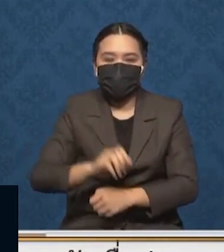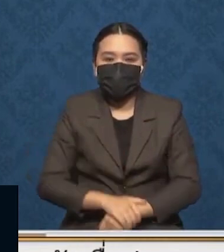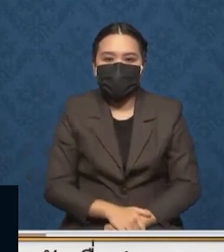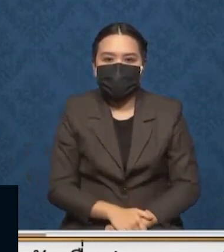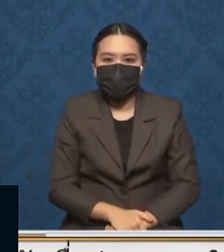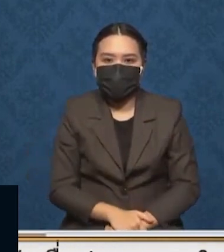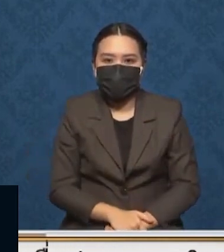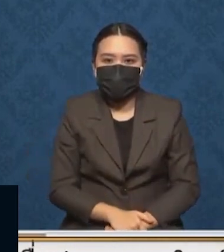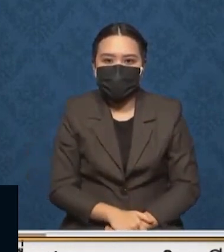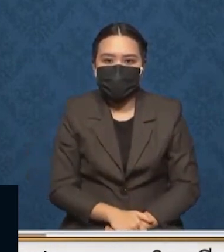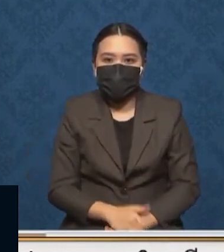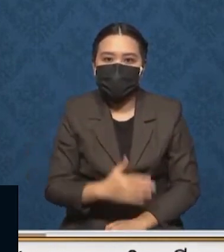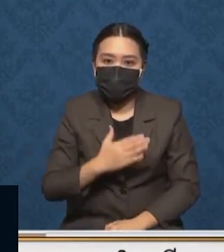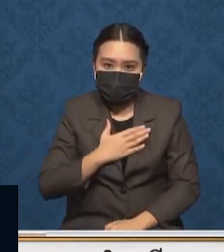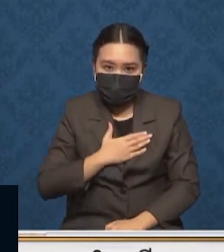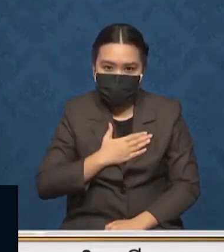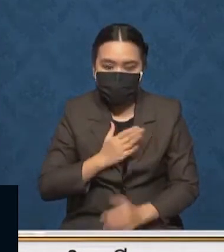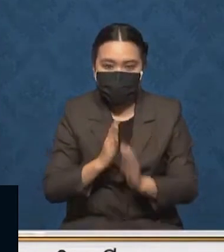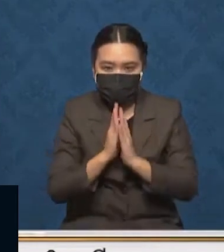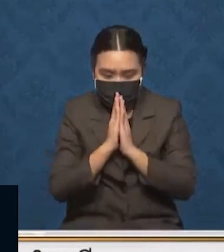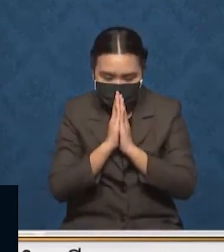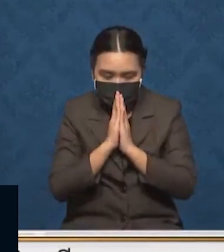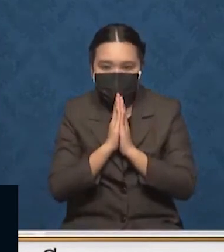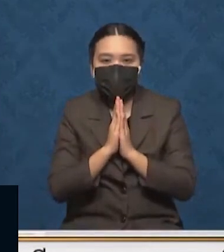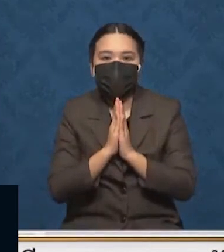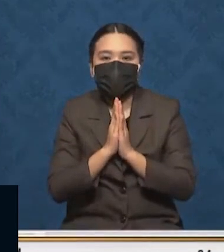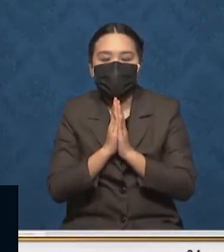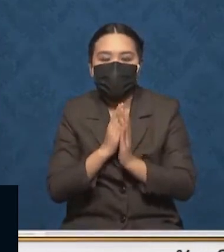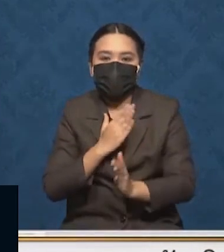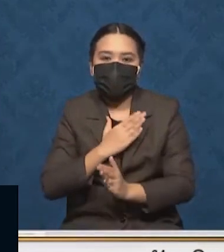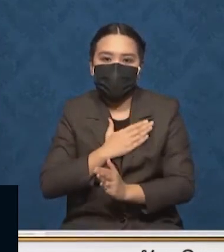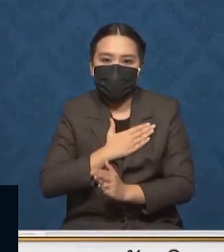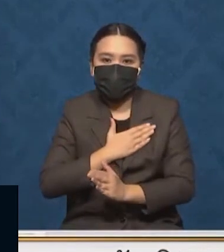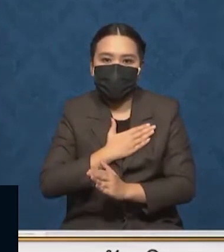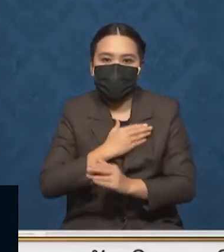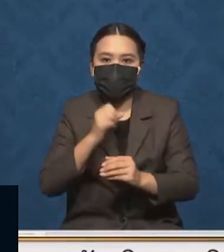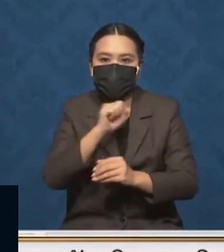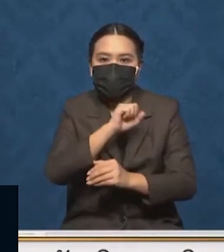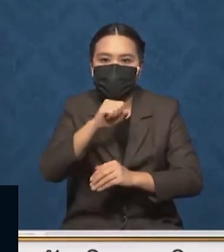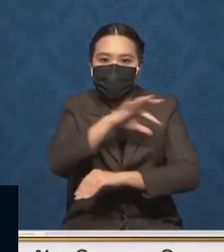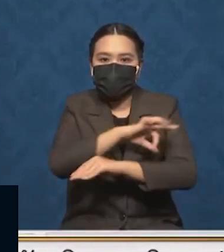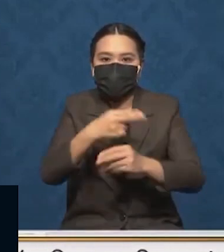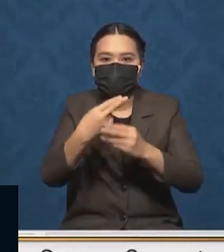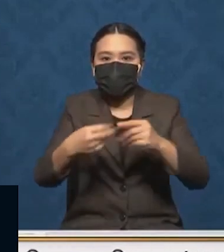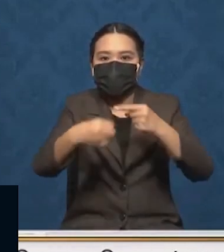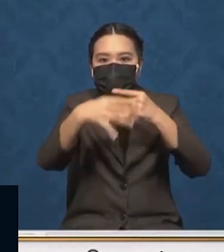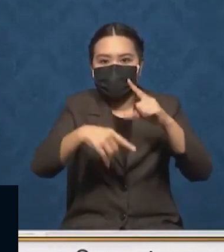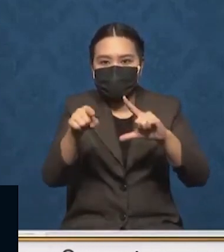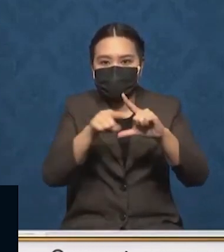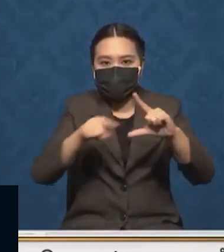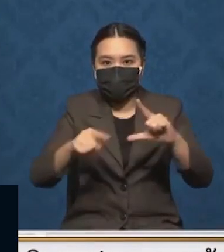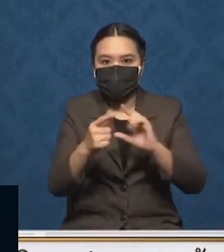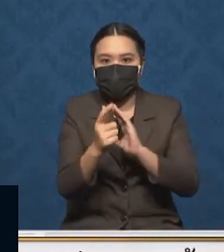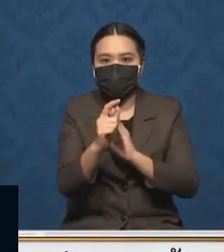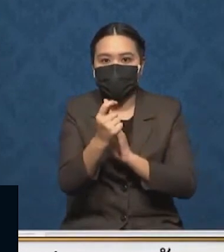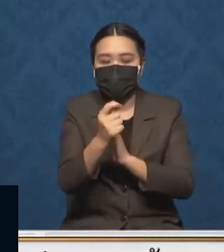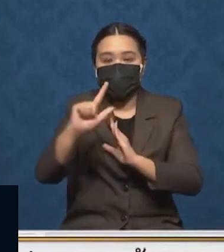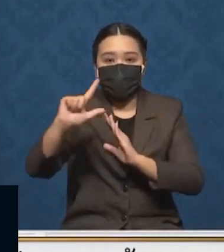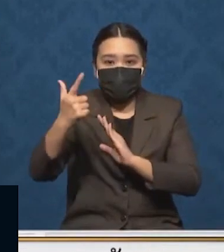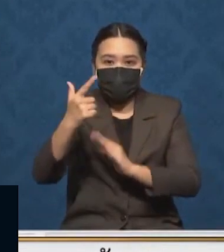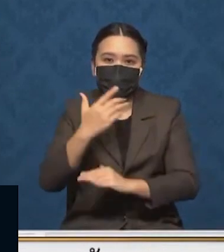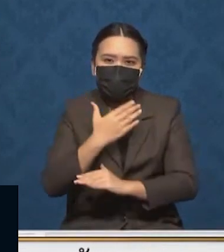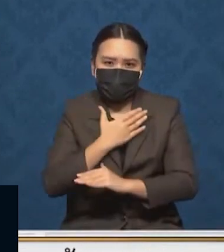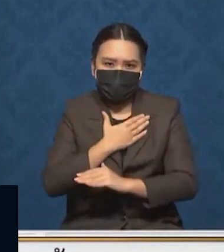ประธานที่เคารพผมณัฐวุฒิบัวประทุมผู้แทนราษฎรแบบบัญชีรายชื่อพรรคก้าวไกลคนจังหวัดอ่างทองครับผมแปรย